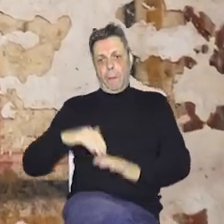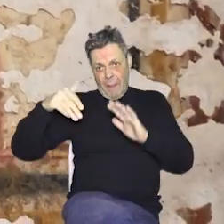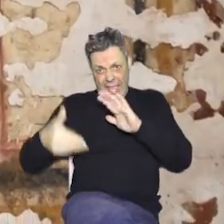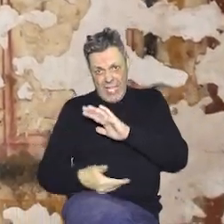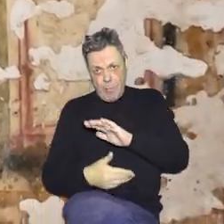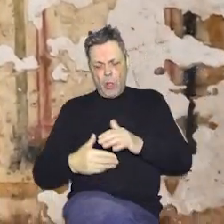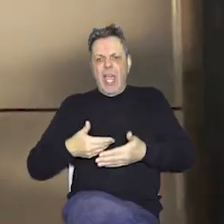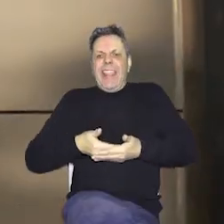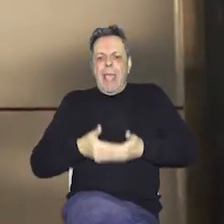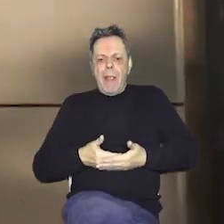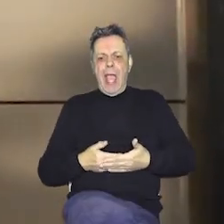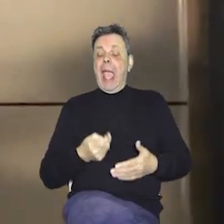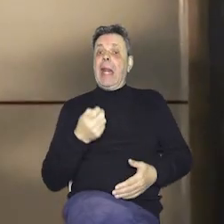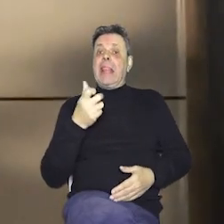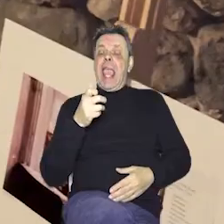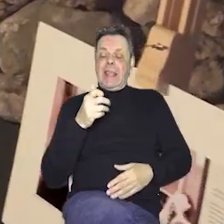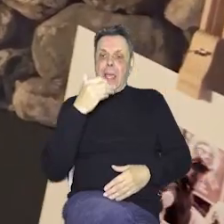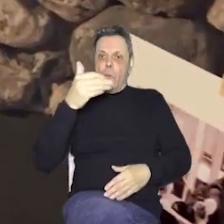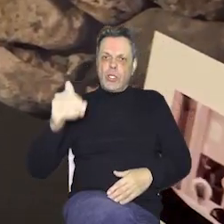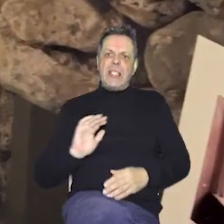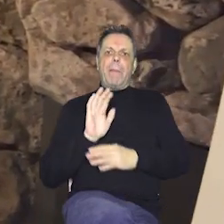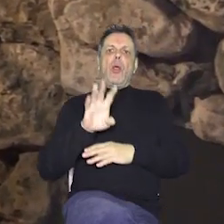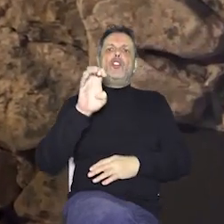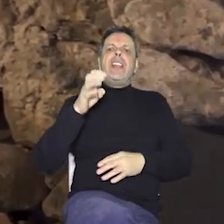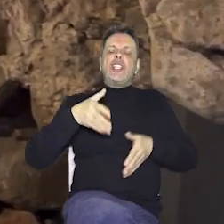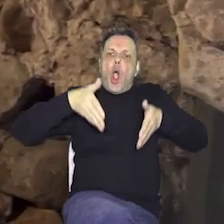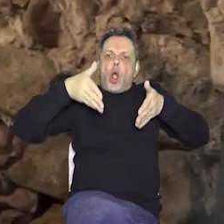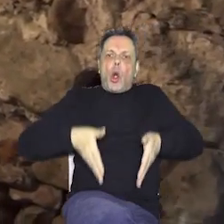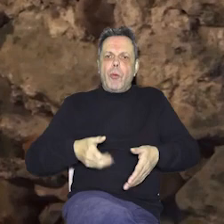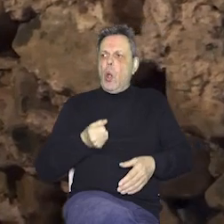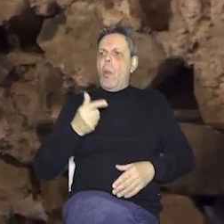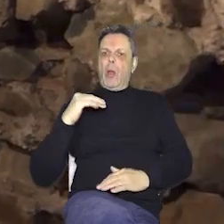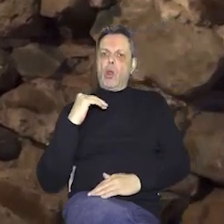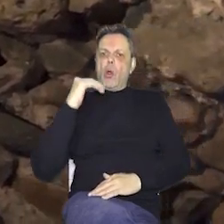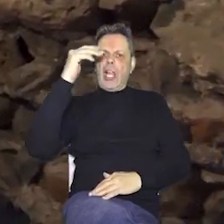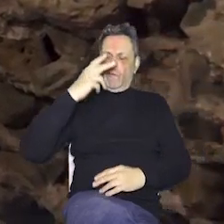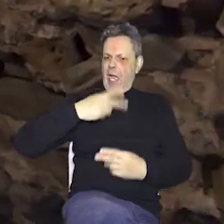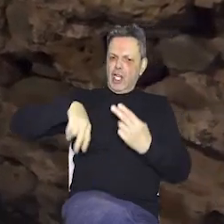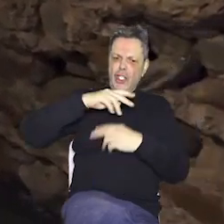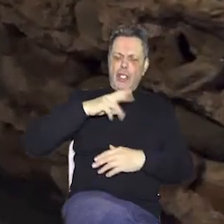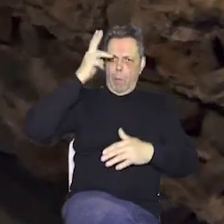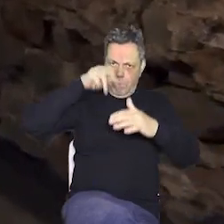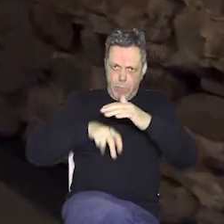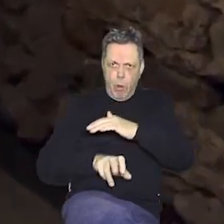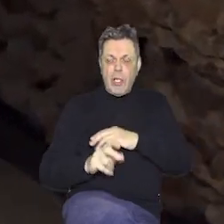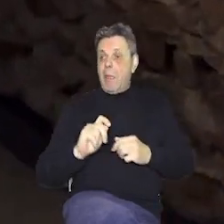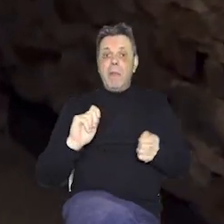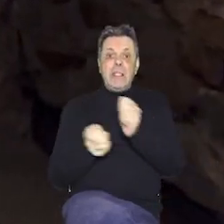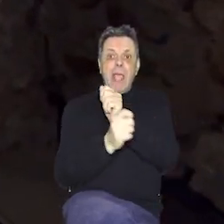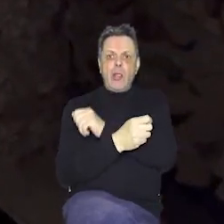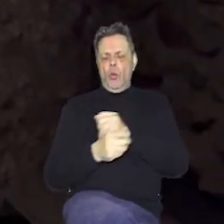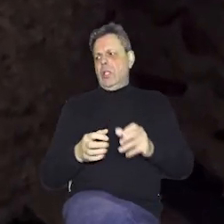Ispod njenih temelja nalazi se rijetki muzej s preko 400 grobnica u nekoliko katova. Šetnjom podzemljem izmjenjuju